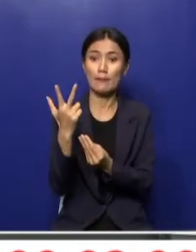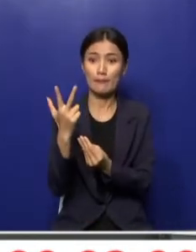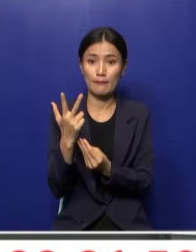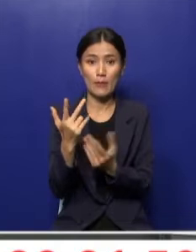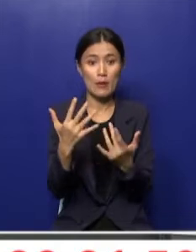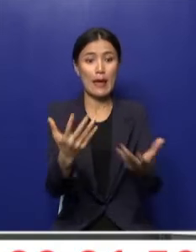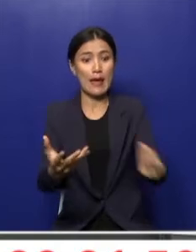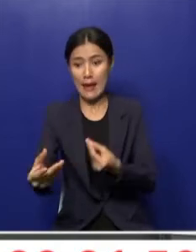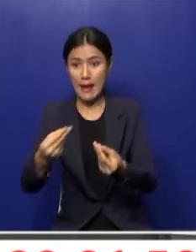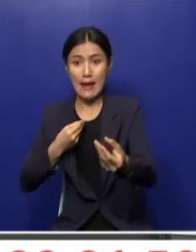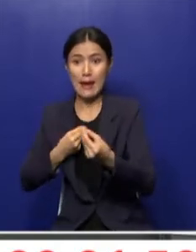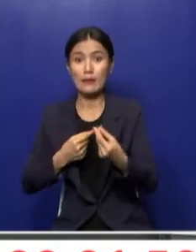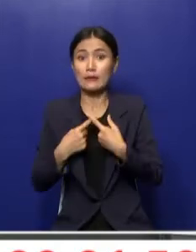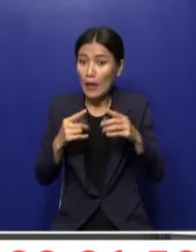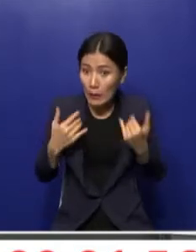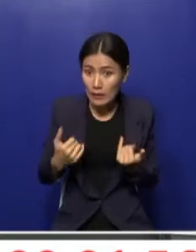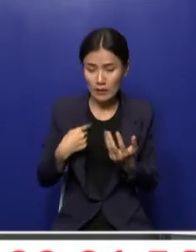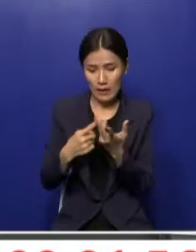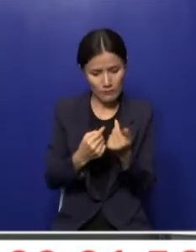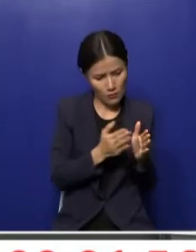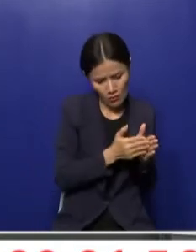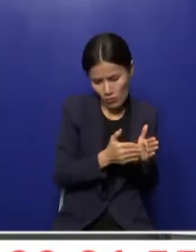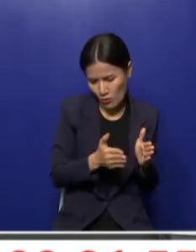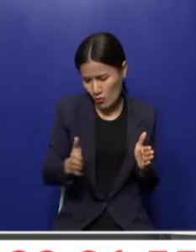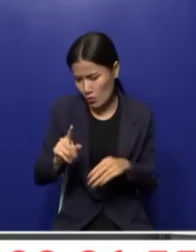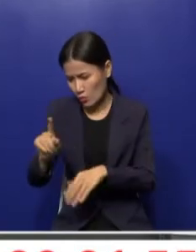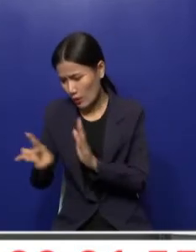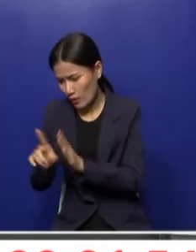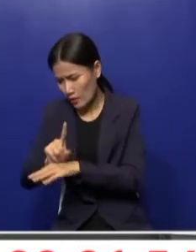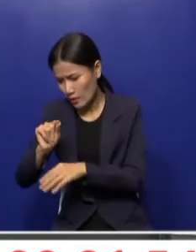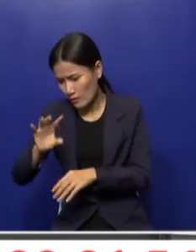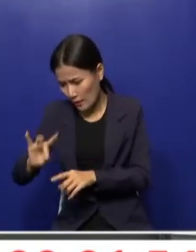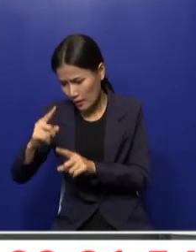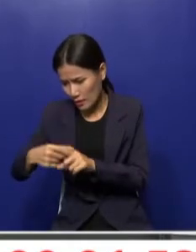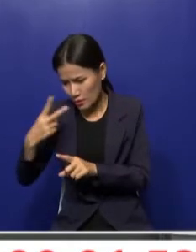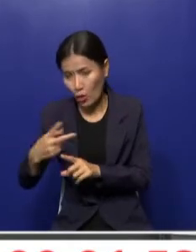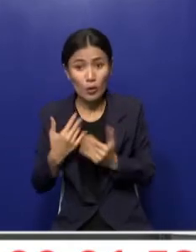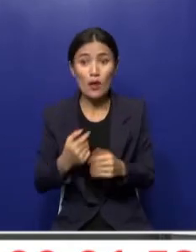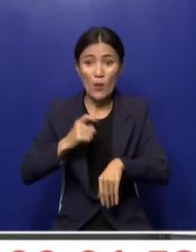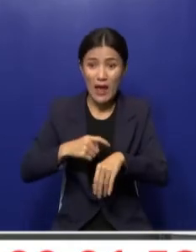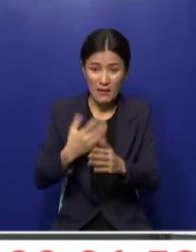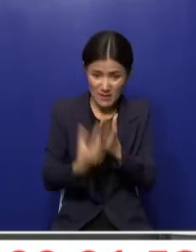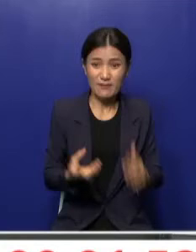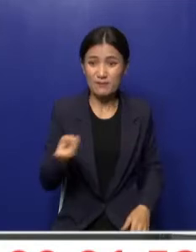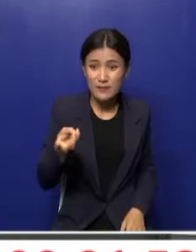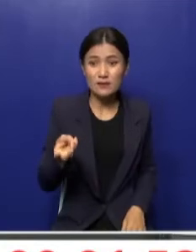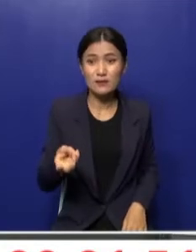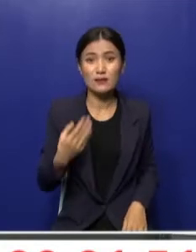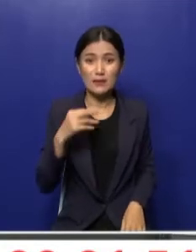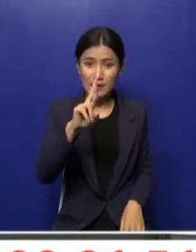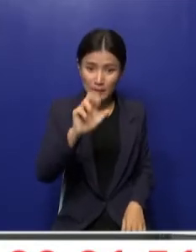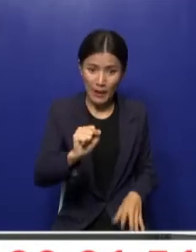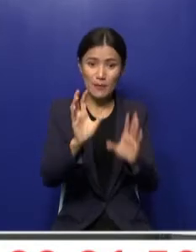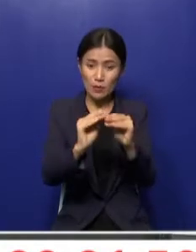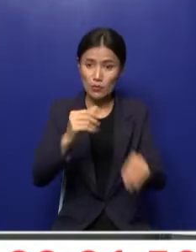เวลานี้ไปถึงเวลานั้นถึงวันที่ 28กุมภาพันธ์เรามีเวลาเหลือกี่สัปดาห์แล้วยังมีการประชุมรัฐสภาอีก